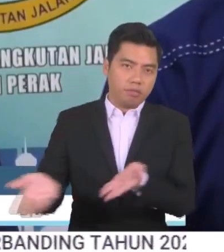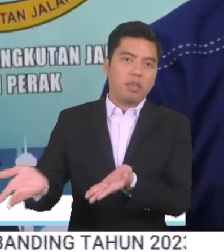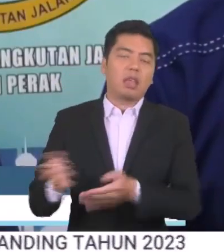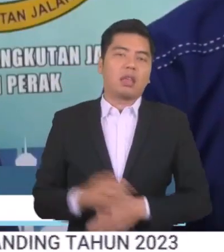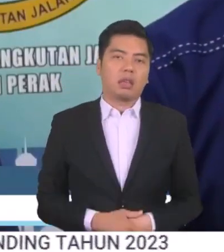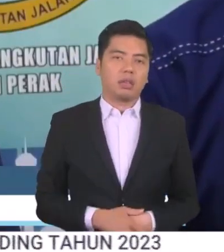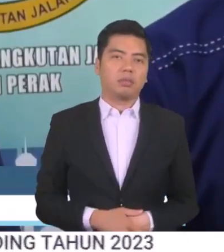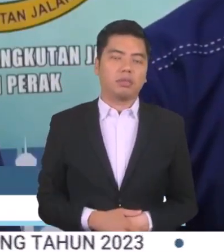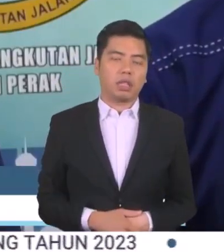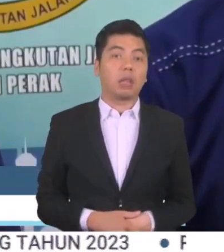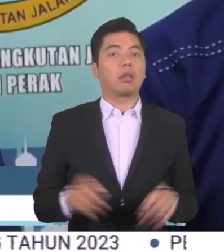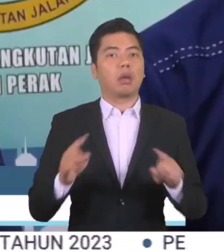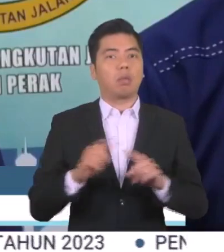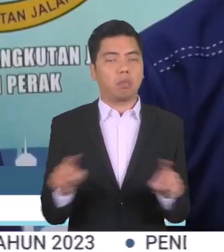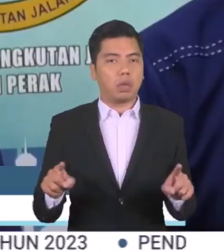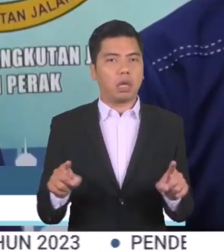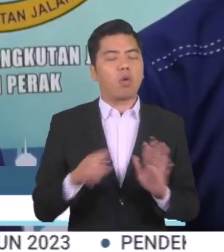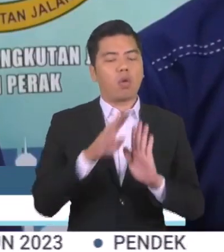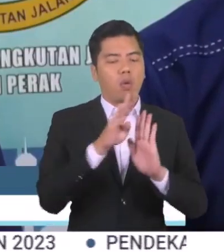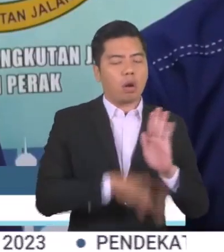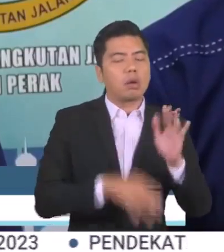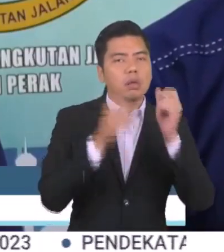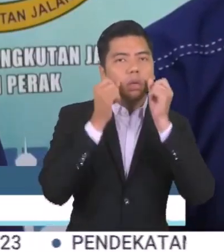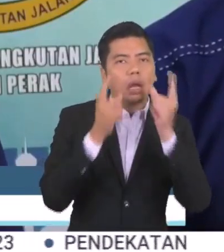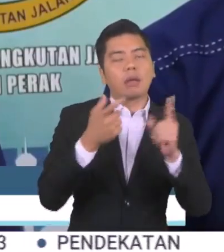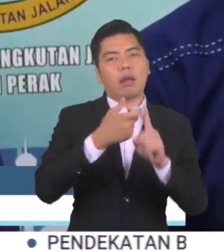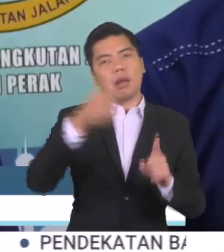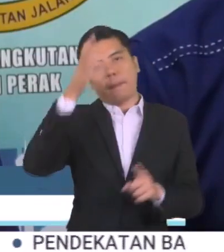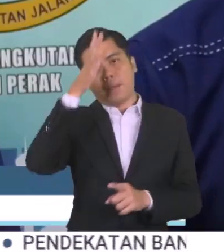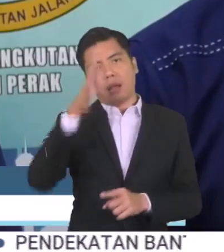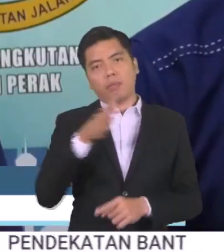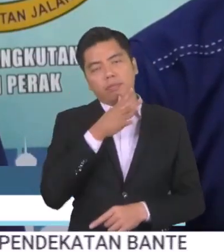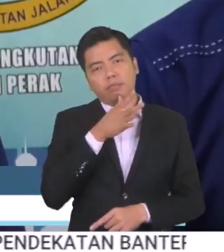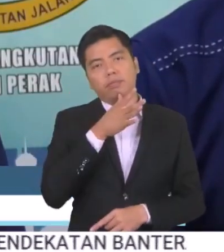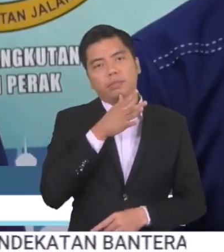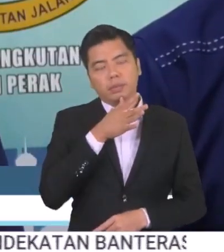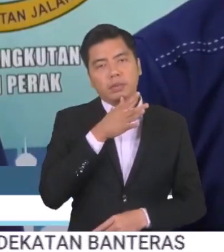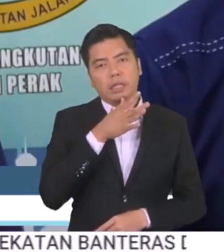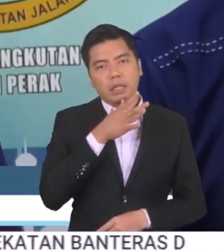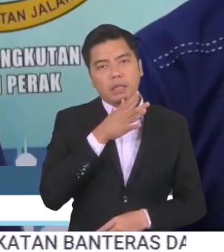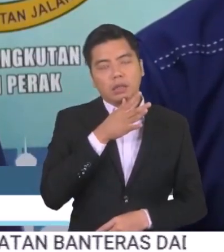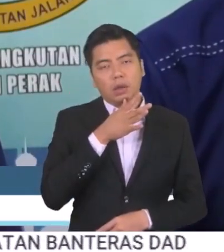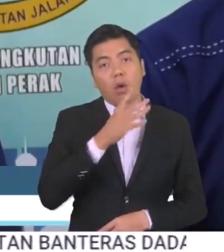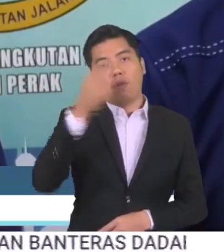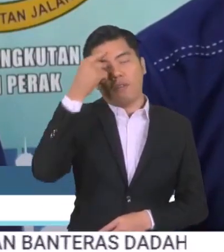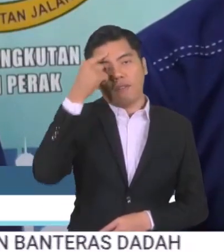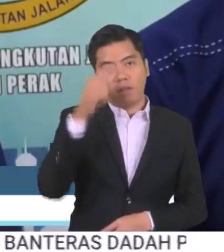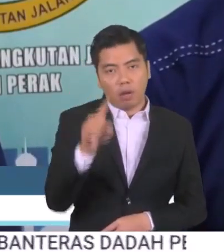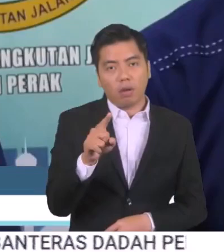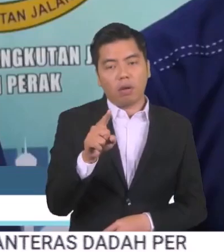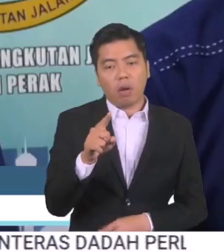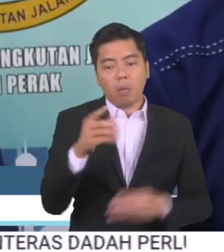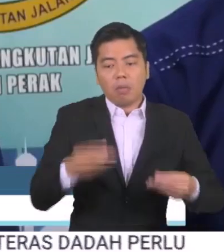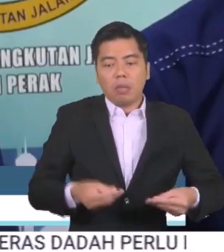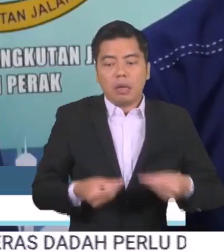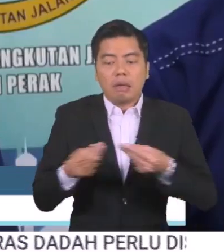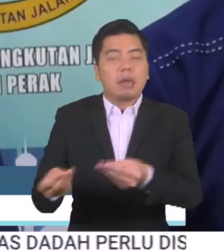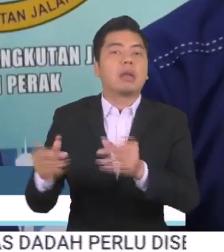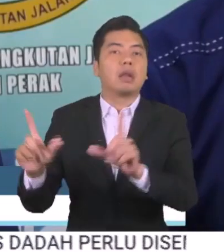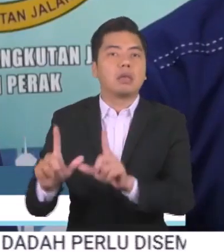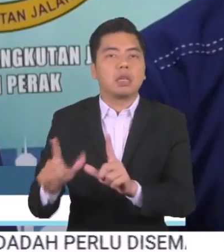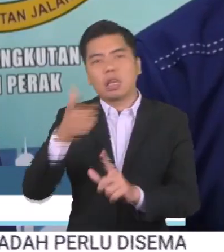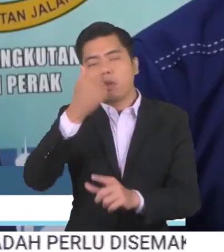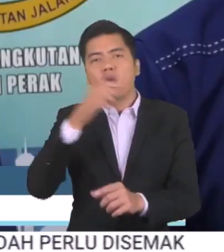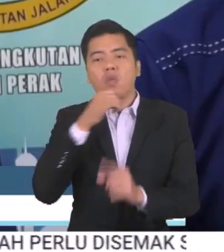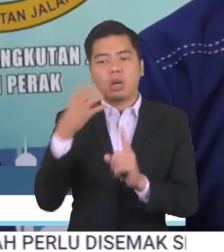Namun agak kurang kesedaran daripada ibu bapa itu sendiri, kesedaran untuk memberikan lesen kerana